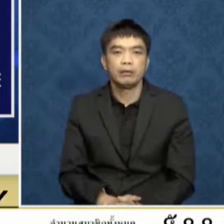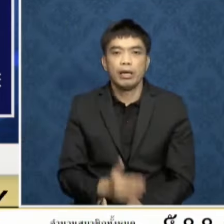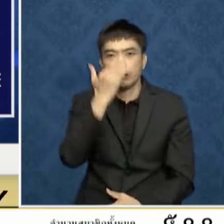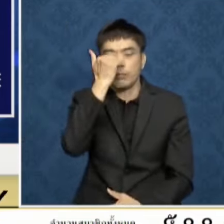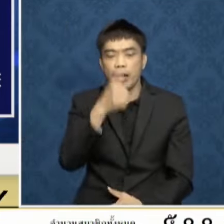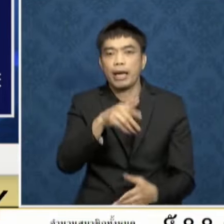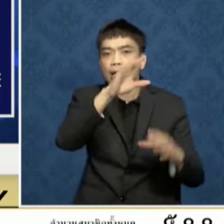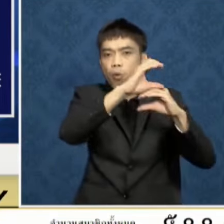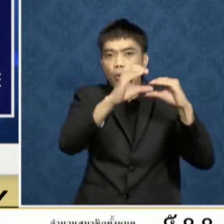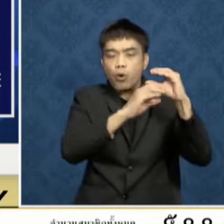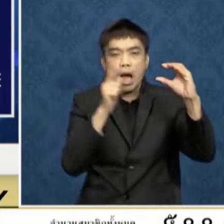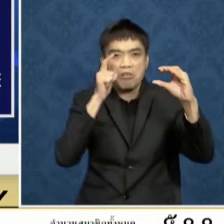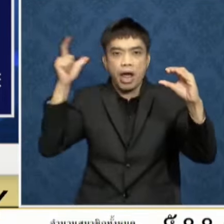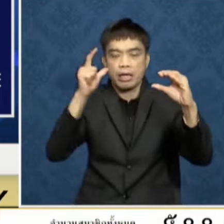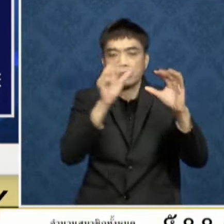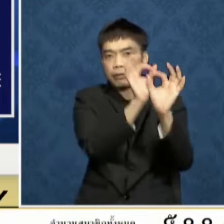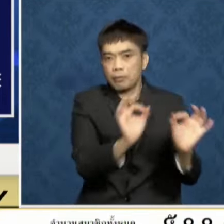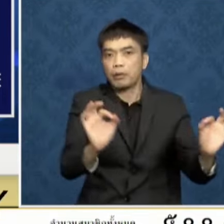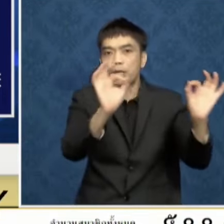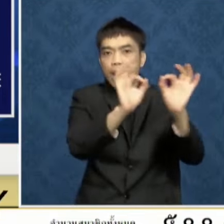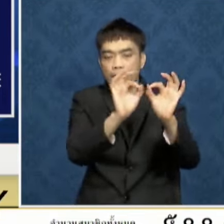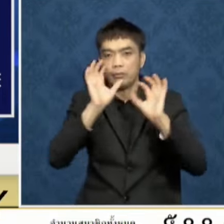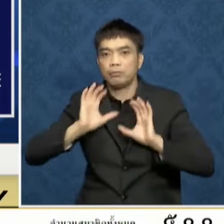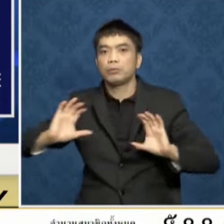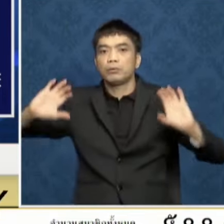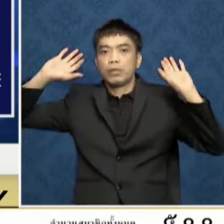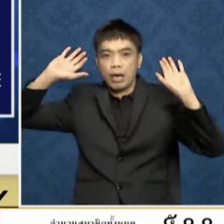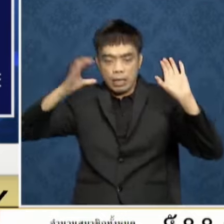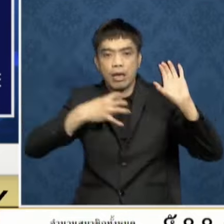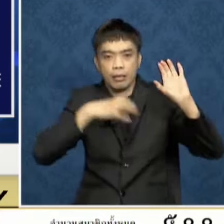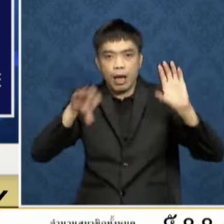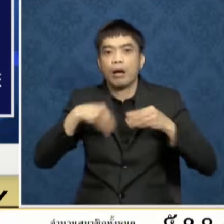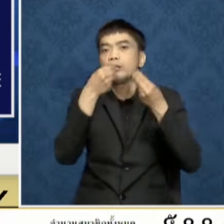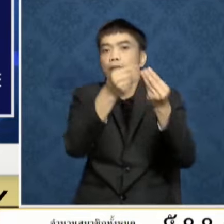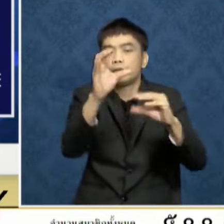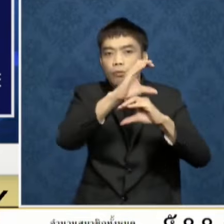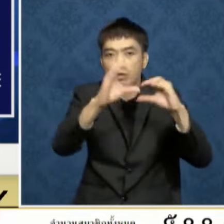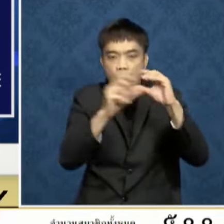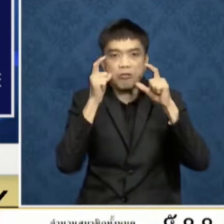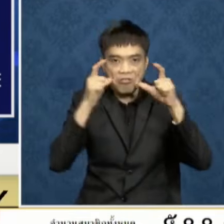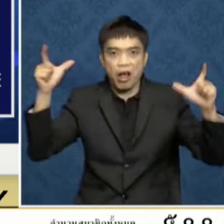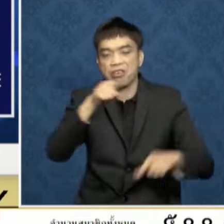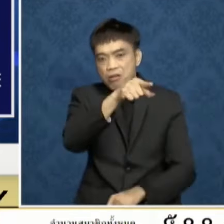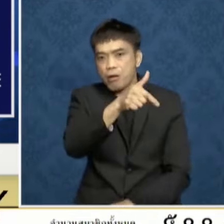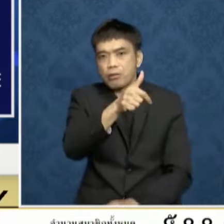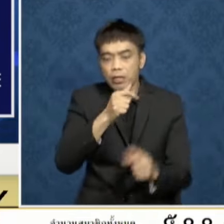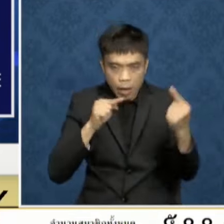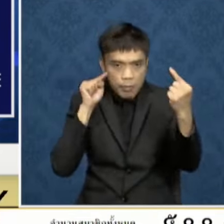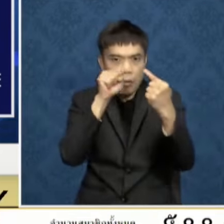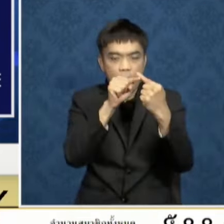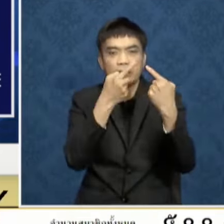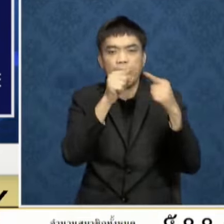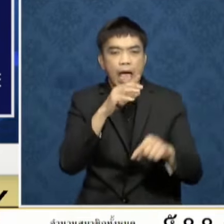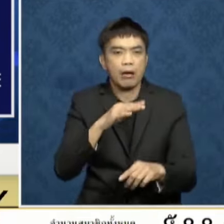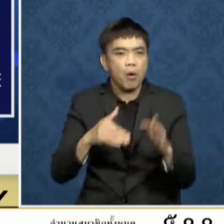ที่แกนนำพรรคจัดตั้งรัฐบาลหมายมั่นปั้นมือว่าจะเป็นโครงการที่ยิ่งใหญ่ลองมาดูในงบประมาณปี